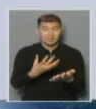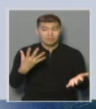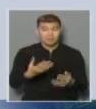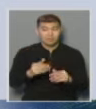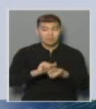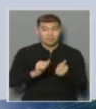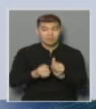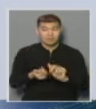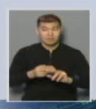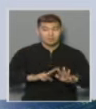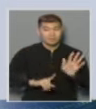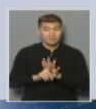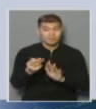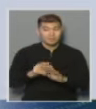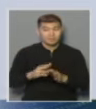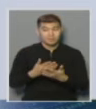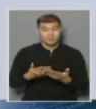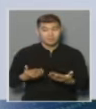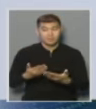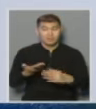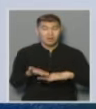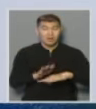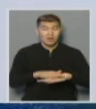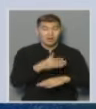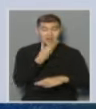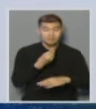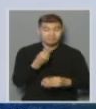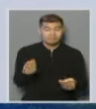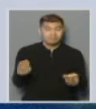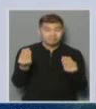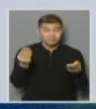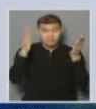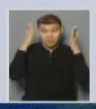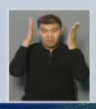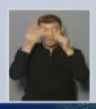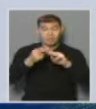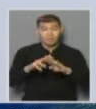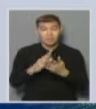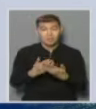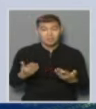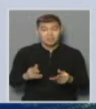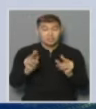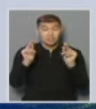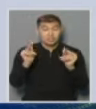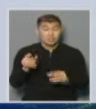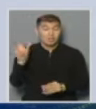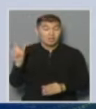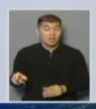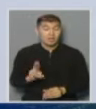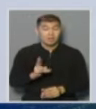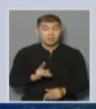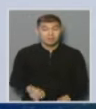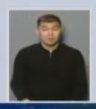әшекей тастармен безендірілген мынадай керемет тәж тұр, көріп тұрсыздар. Ал бұл тәждің шын иесі кім дейсіздер